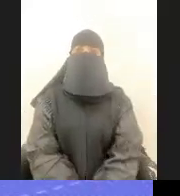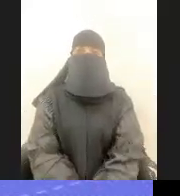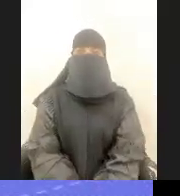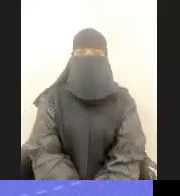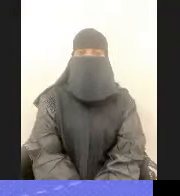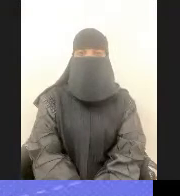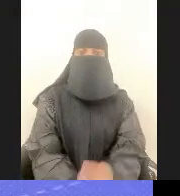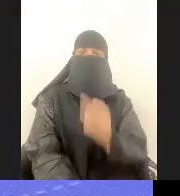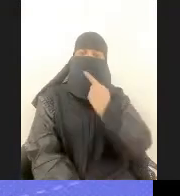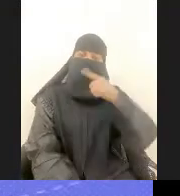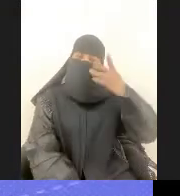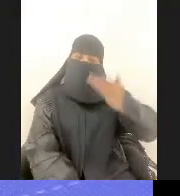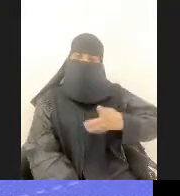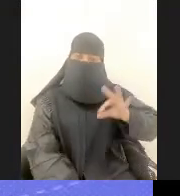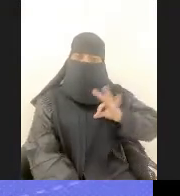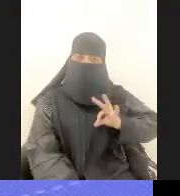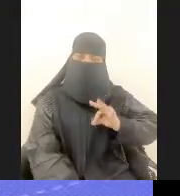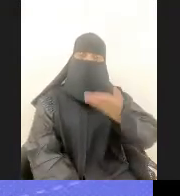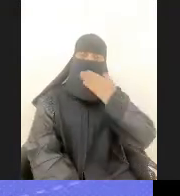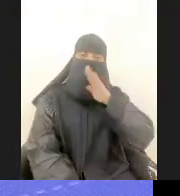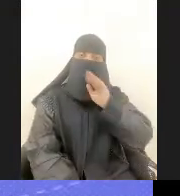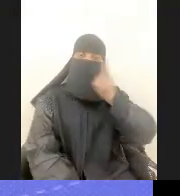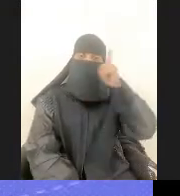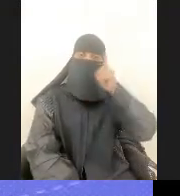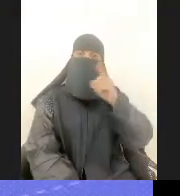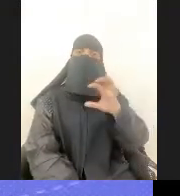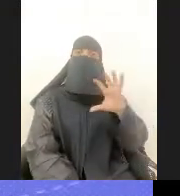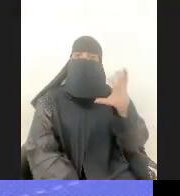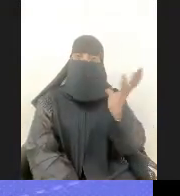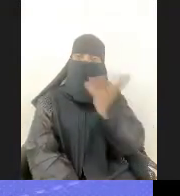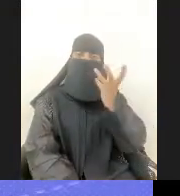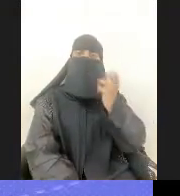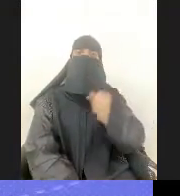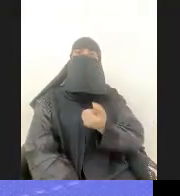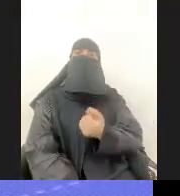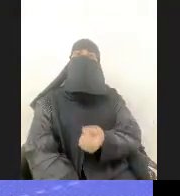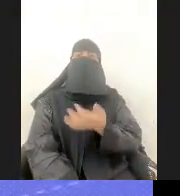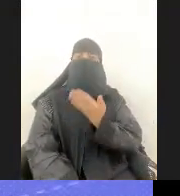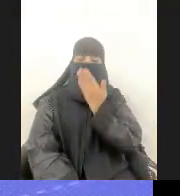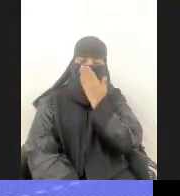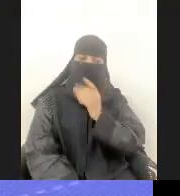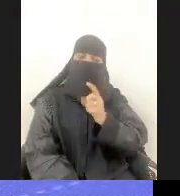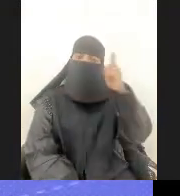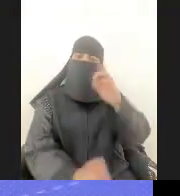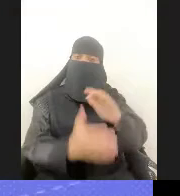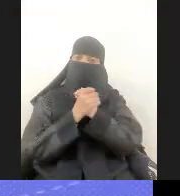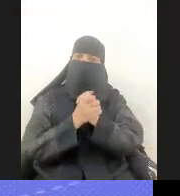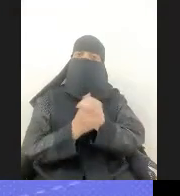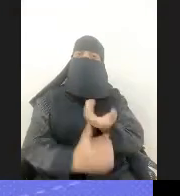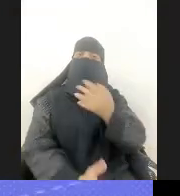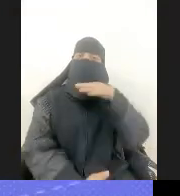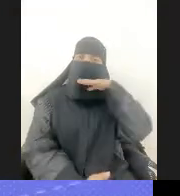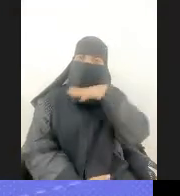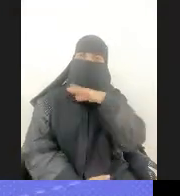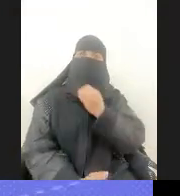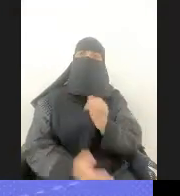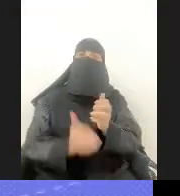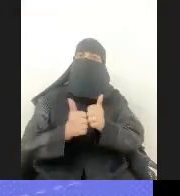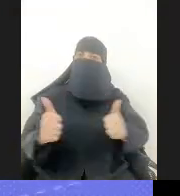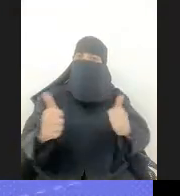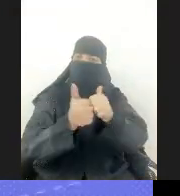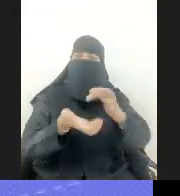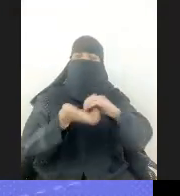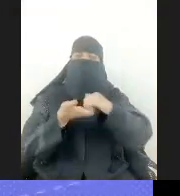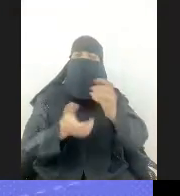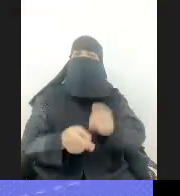الآن. بسم الله الرحمن الرحيم، الحمد لله رب العالمين، وصلى الله وسلم وبارك على نبينا محمد وعلى آله وصحبه